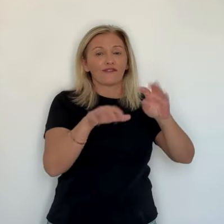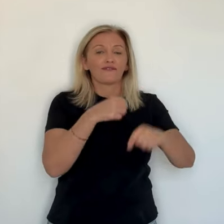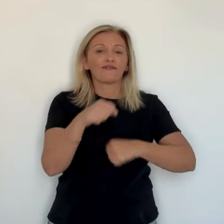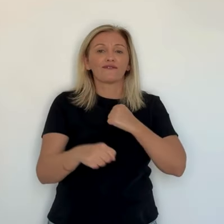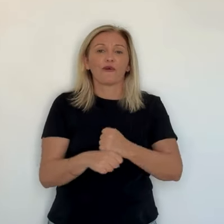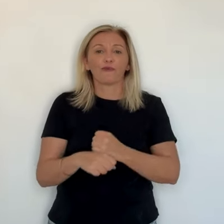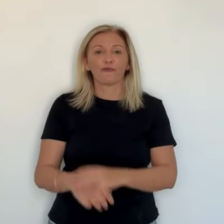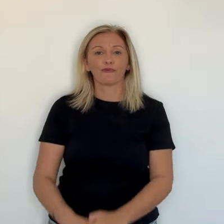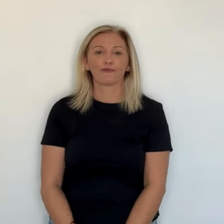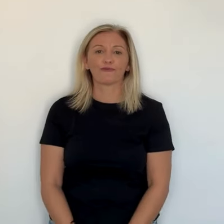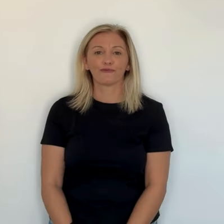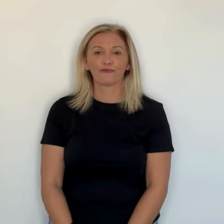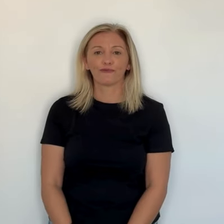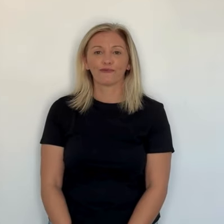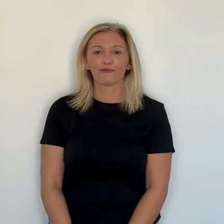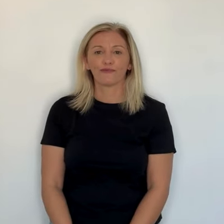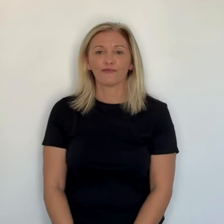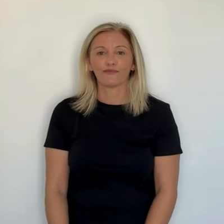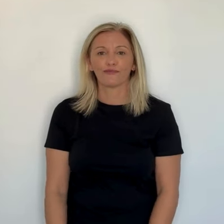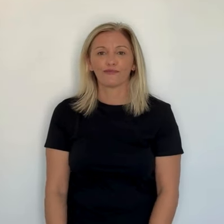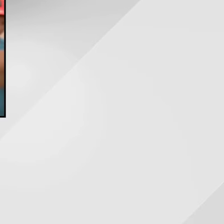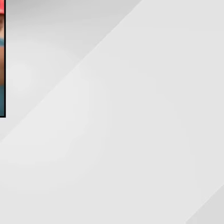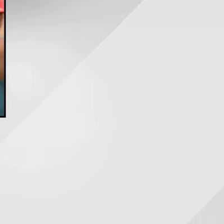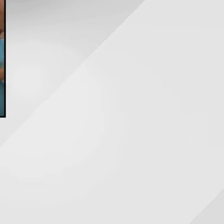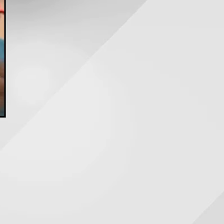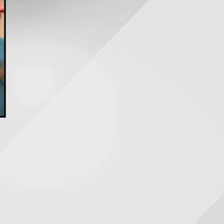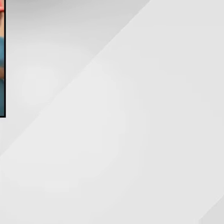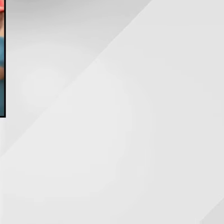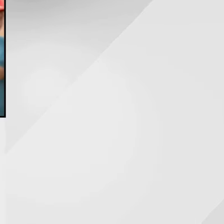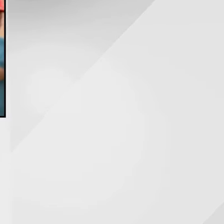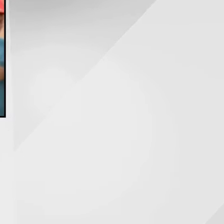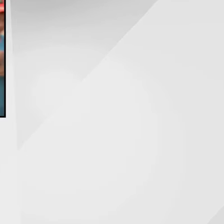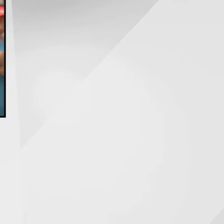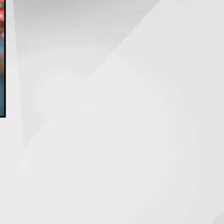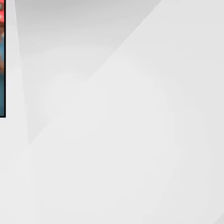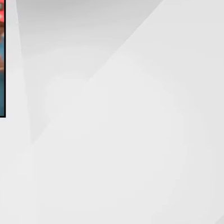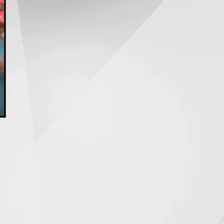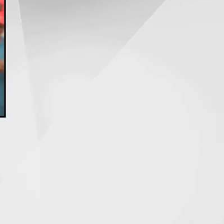je crois qu'on peut vraiment dire que du 6 mois à 99 ans.